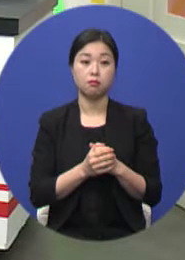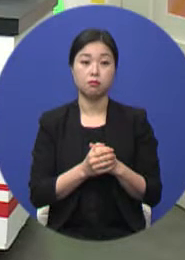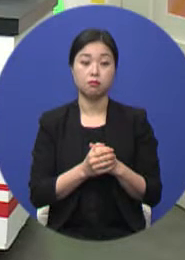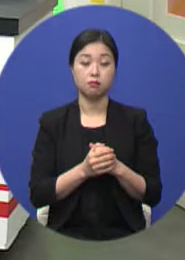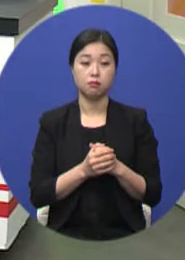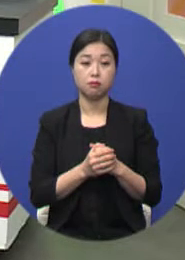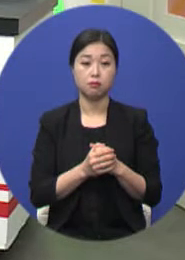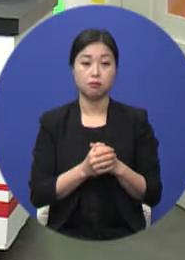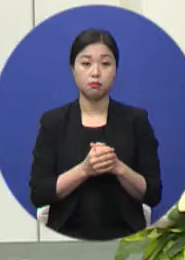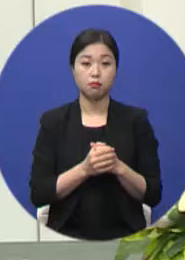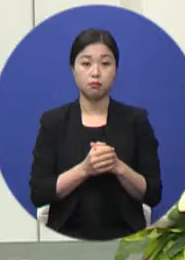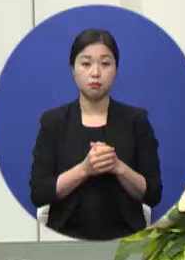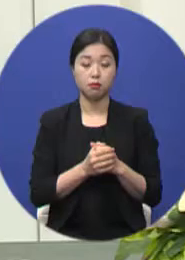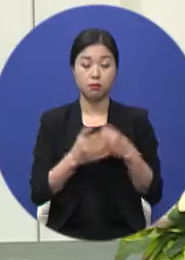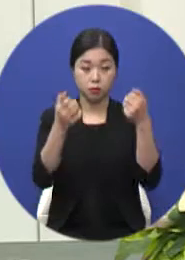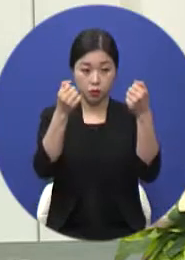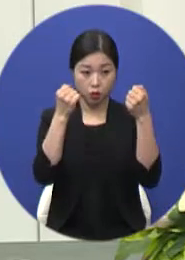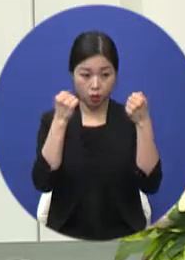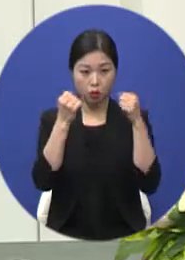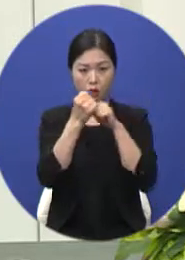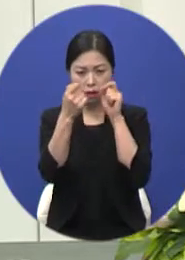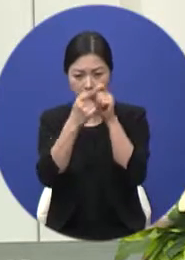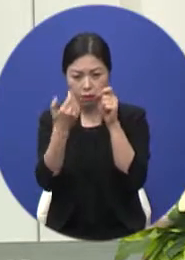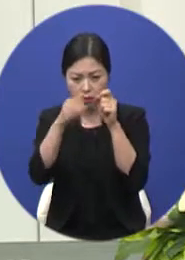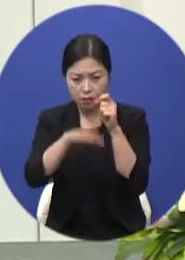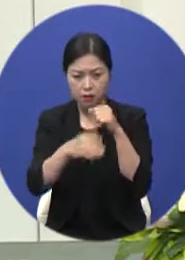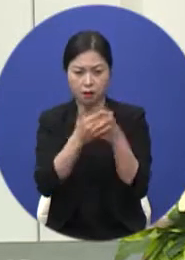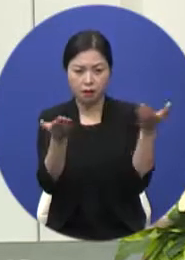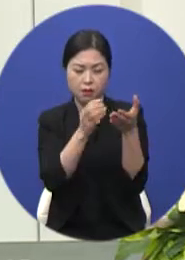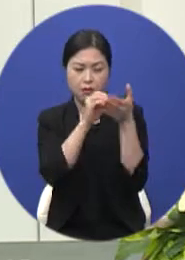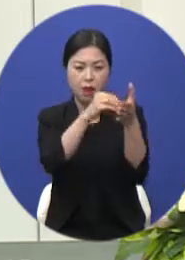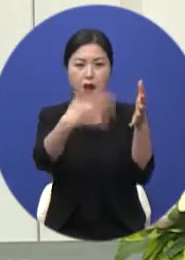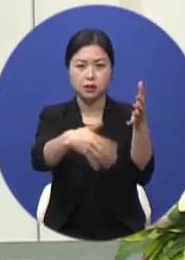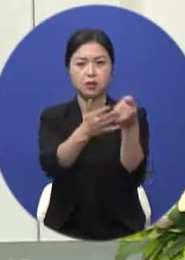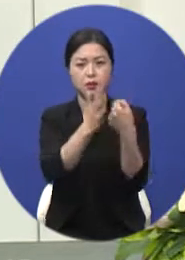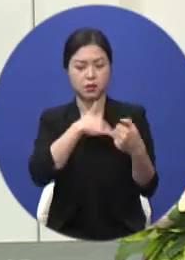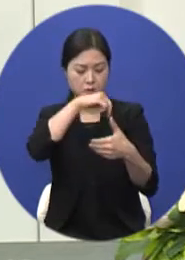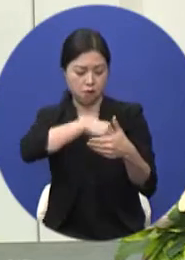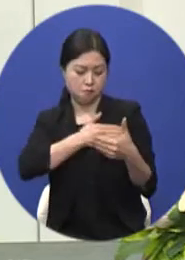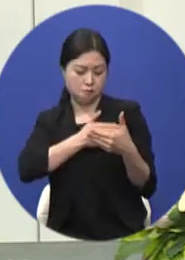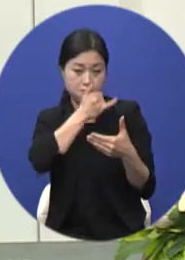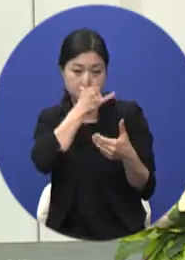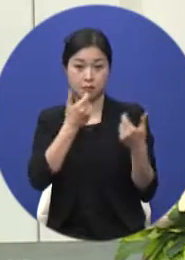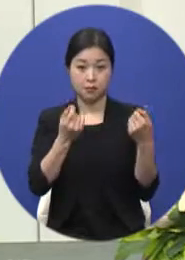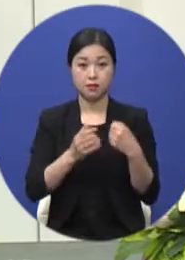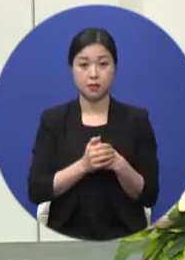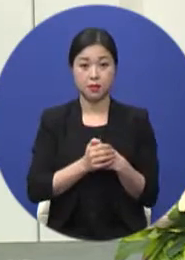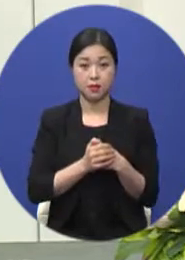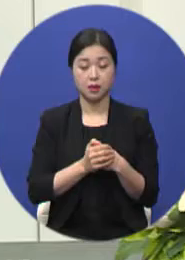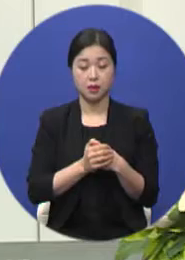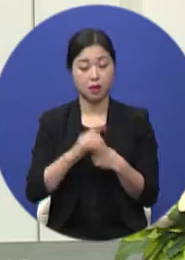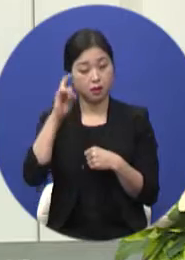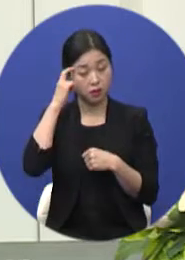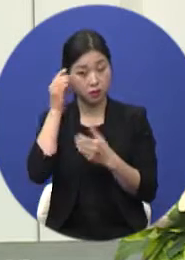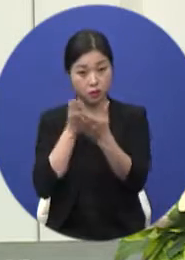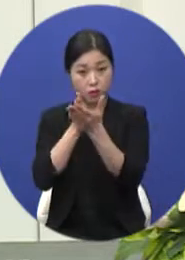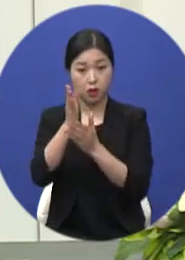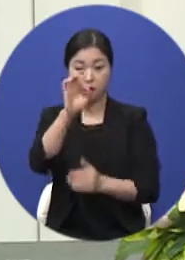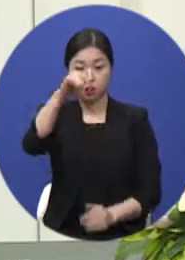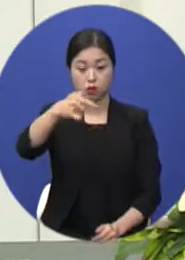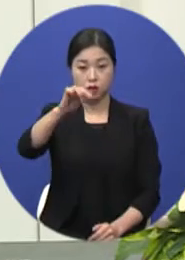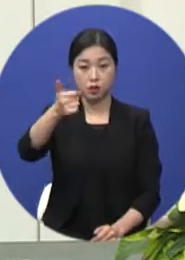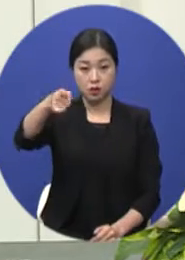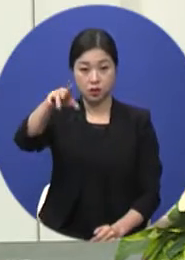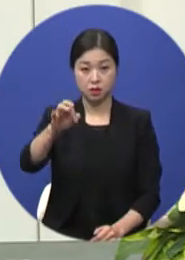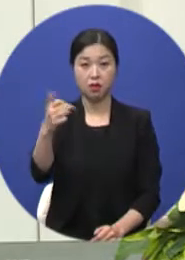그 예비 졸업자인데 아직 이제 취업이 안 돼서 불안하고. 네네. 자, 우리 뭐 신경정신과 아니 정신과에 유은정 원장님